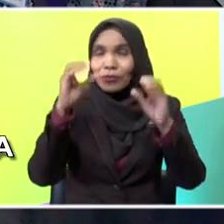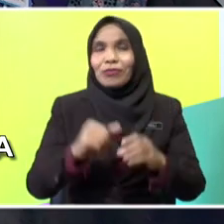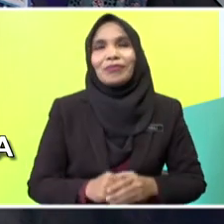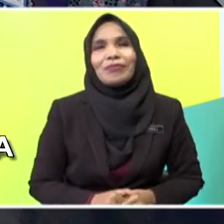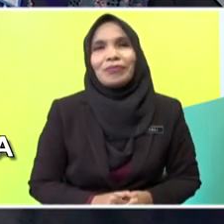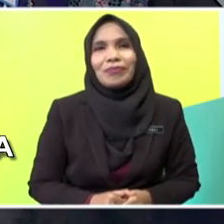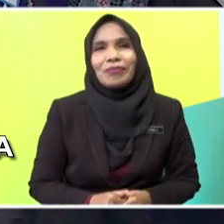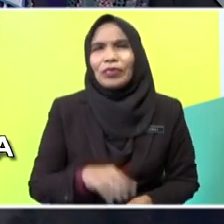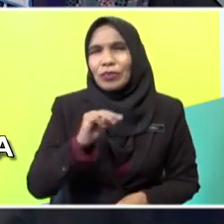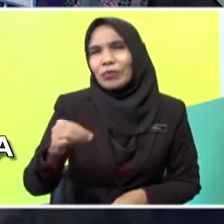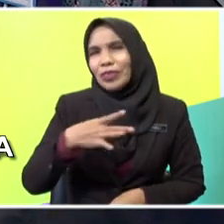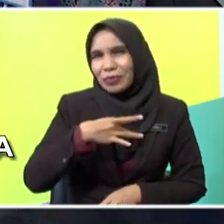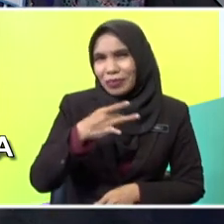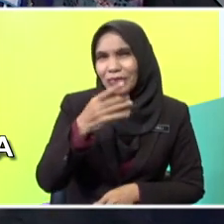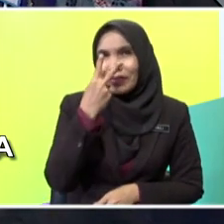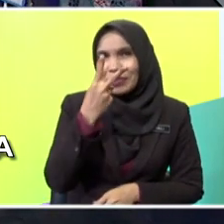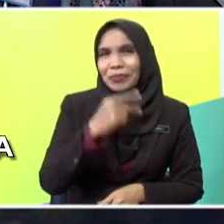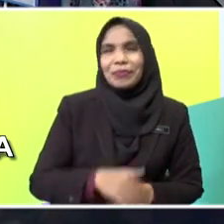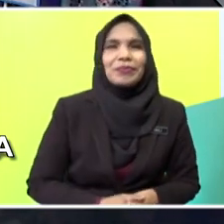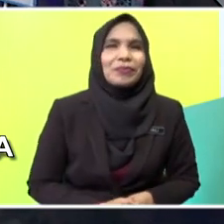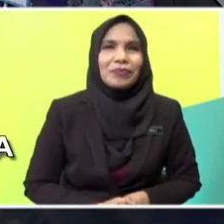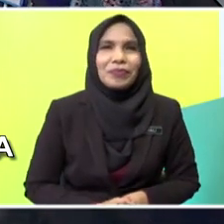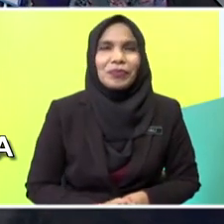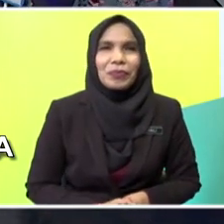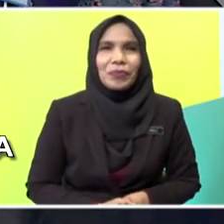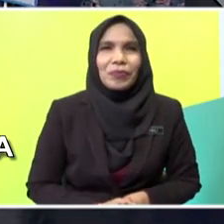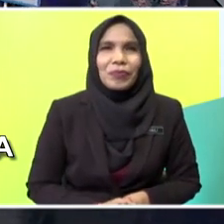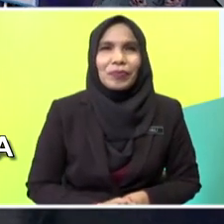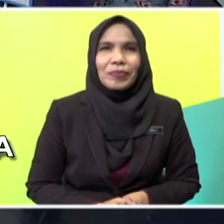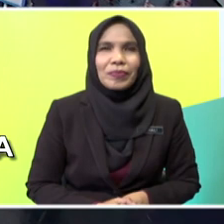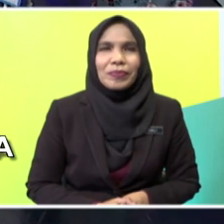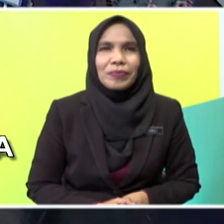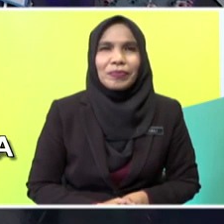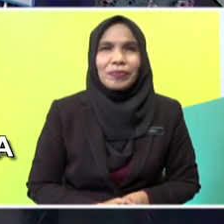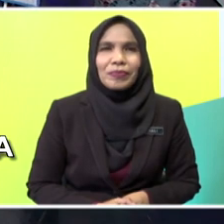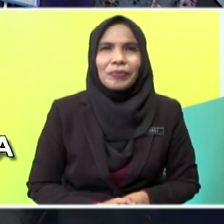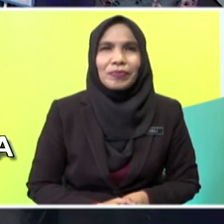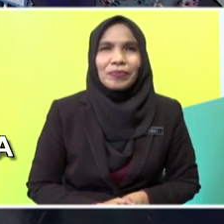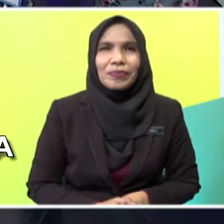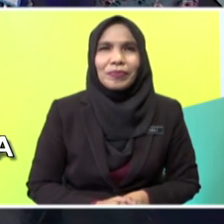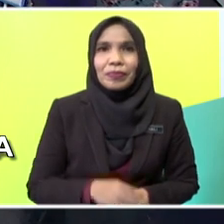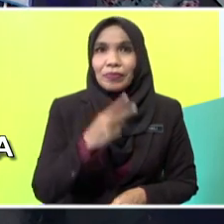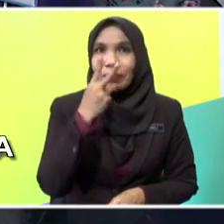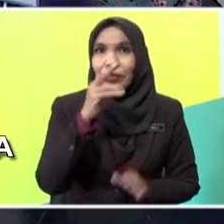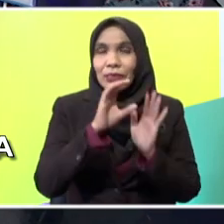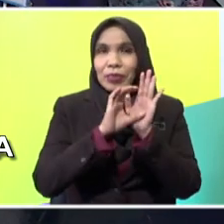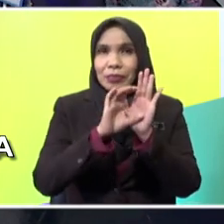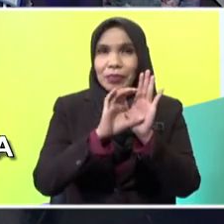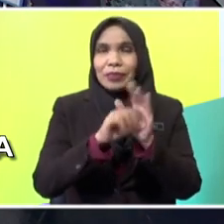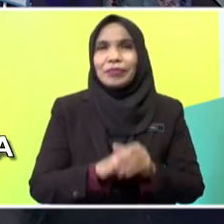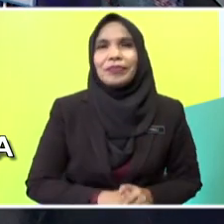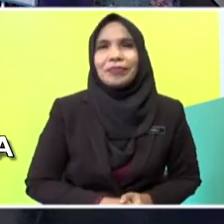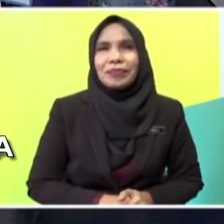cikgu. Ha, baik. Ina Tera akan lukis. Okey. Okey, kita tengok gambar. Baik. Okey, semua tengok